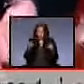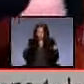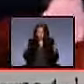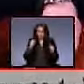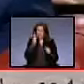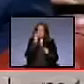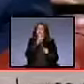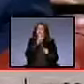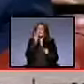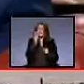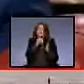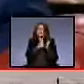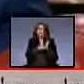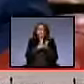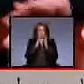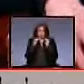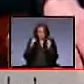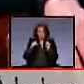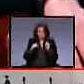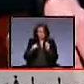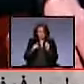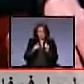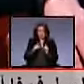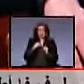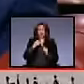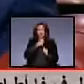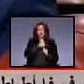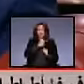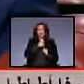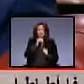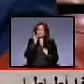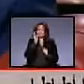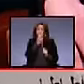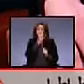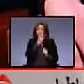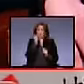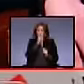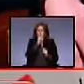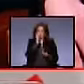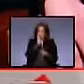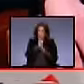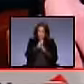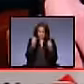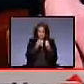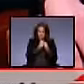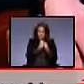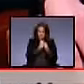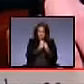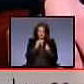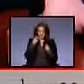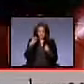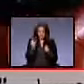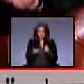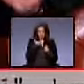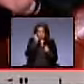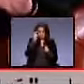ونعود. كان لما محطه مصر كمان ده كان كوميديا تانية خالص. انت بقى ومعاك منا شلبي طبعا والاستاذ لطفي لبيب. والاستاذ